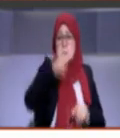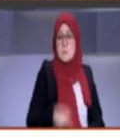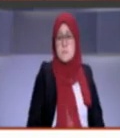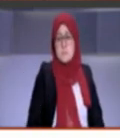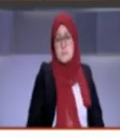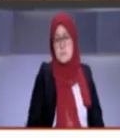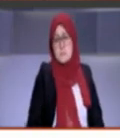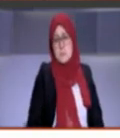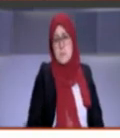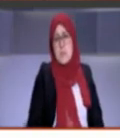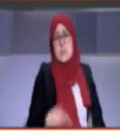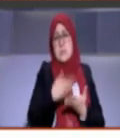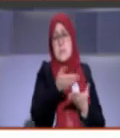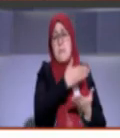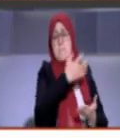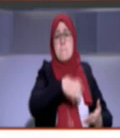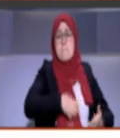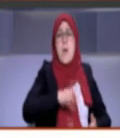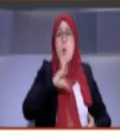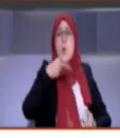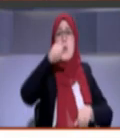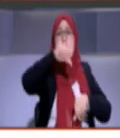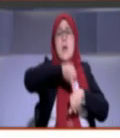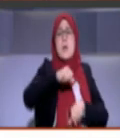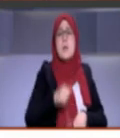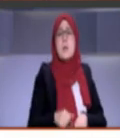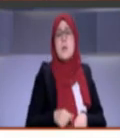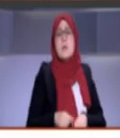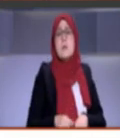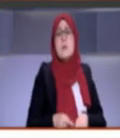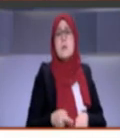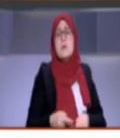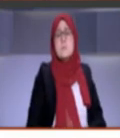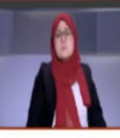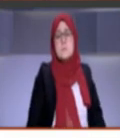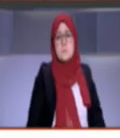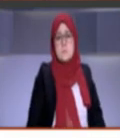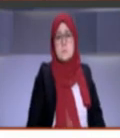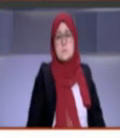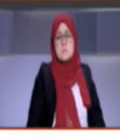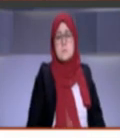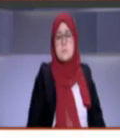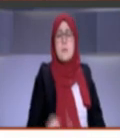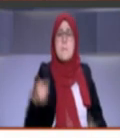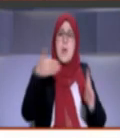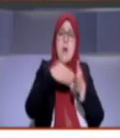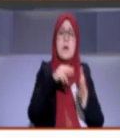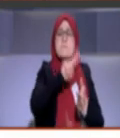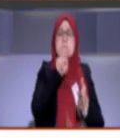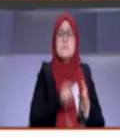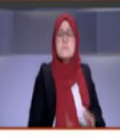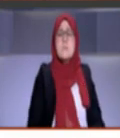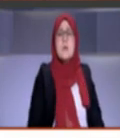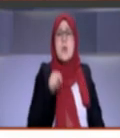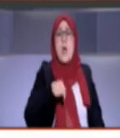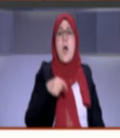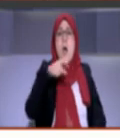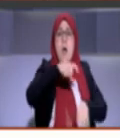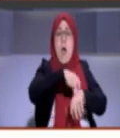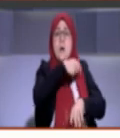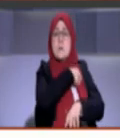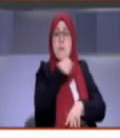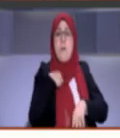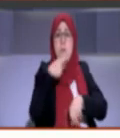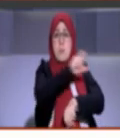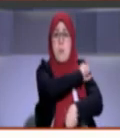على المقاطعات حسب عدد الإصابات. طيب أخيرا، يعني القطاع الطبي الآن في ألمانيا